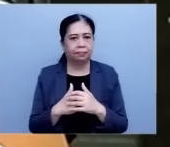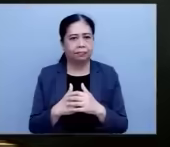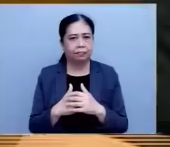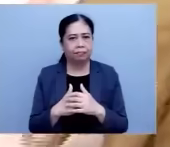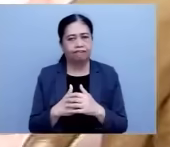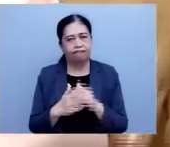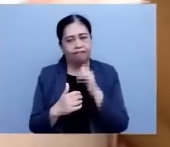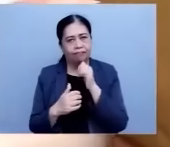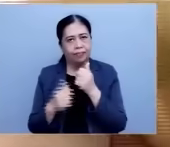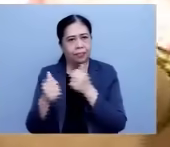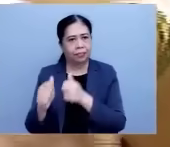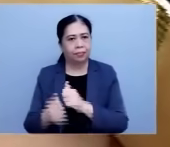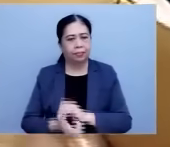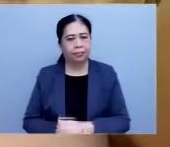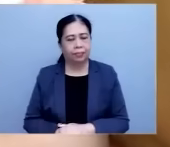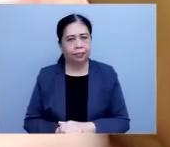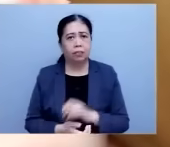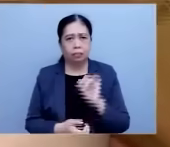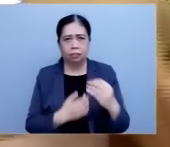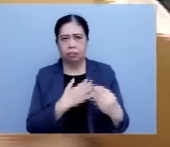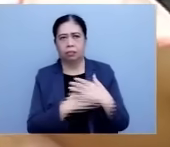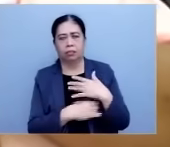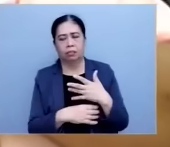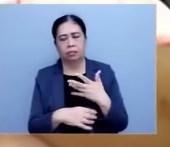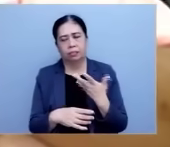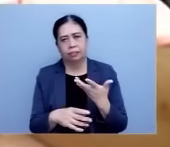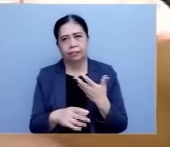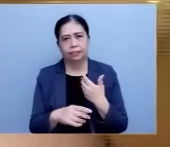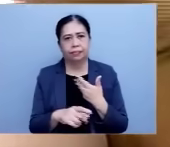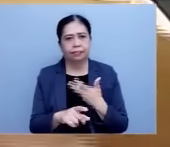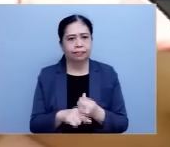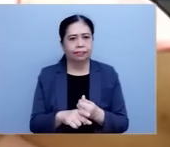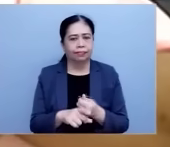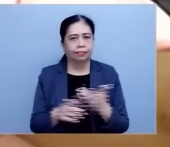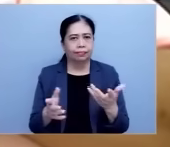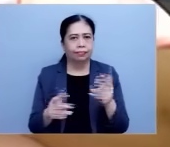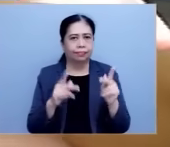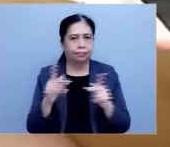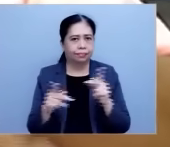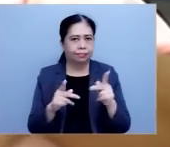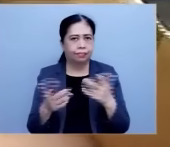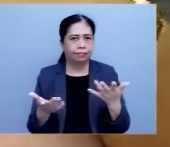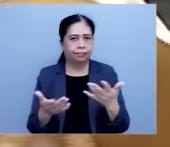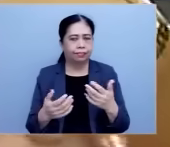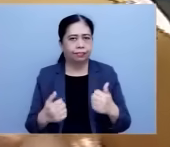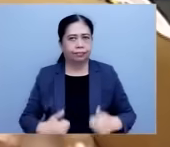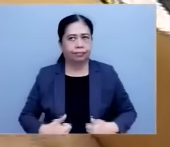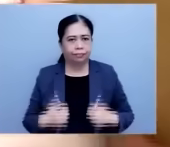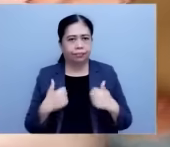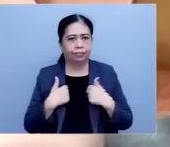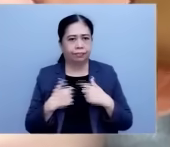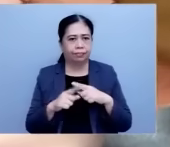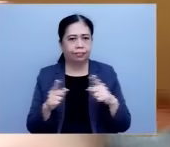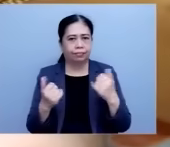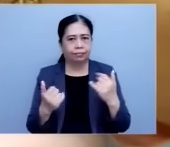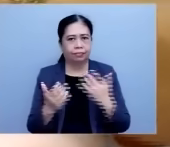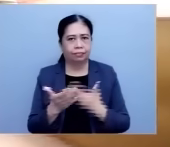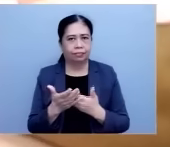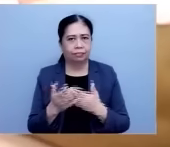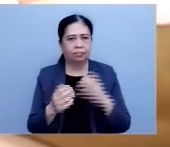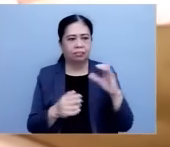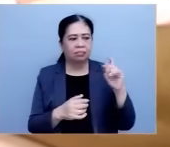sumunod. Apektado kami as in yung mga residente. Pero kasi ang usapin, city to